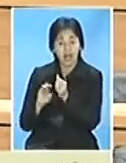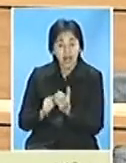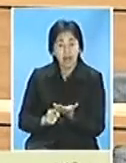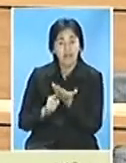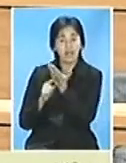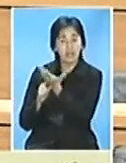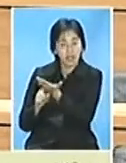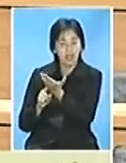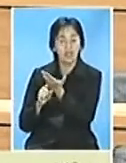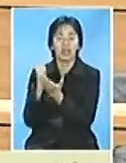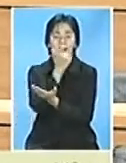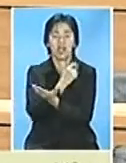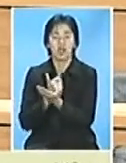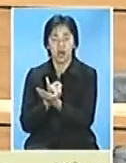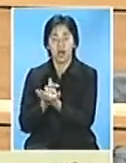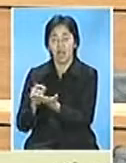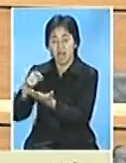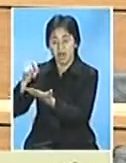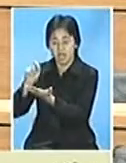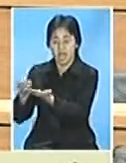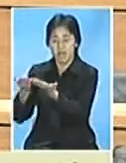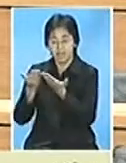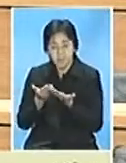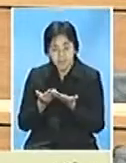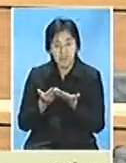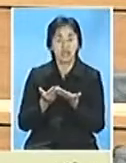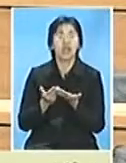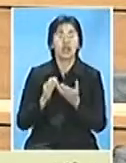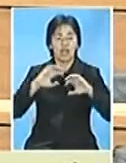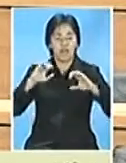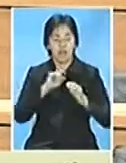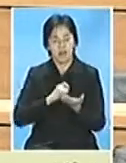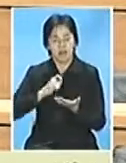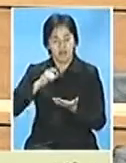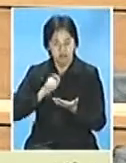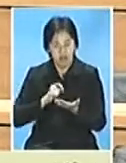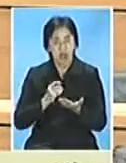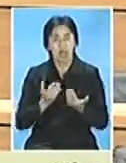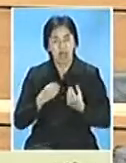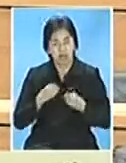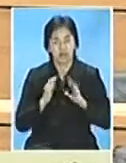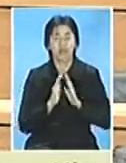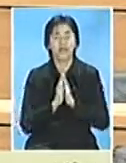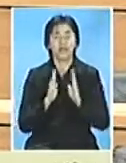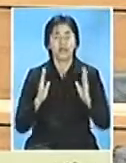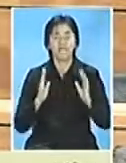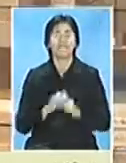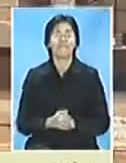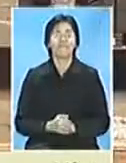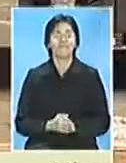ผู้รับสนองพระบรมราชโองการของพระราชกฤษฎีกาฉบับนี้ขอบคุณค่ะ